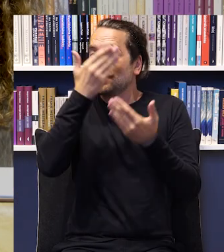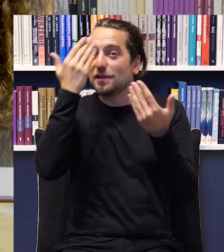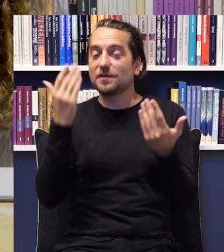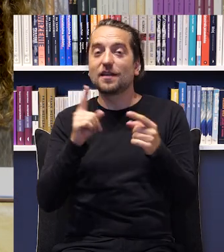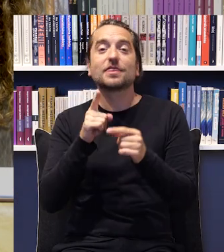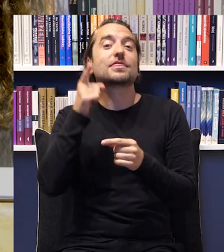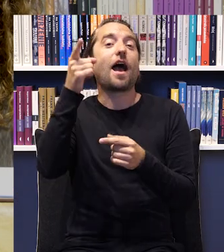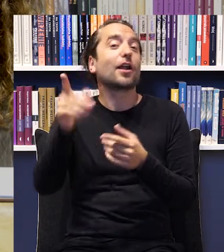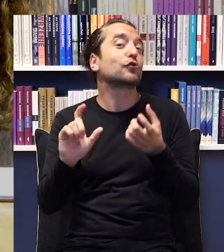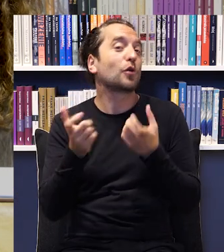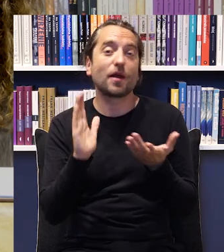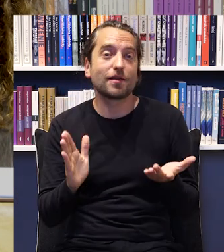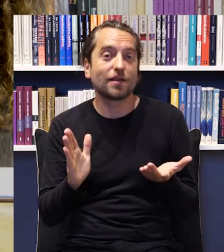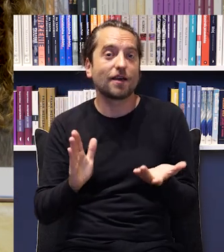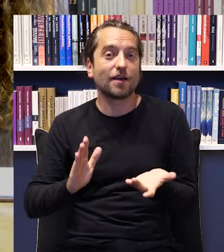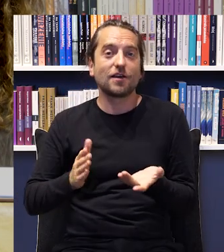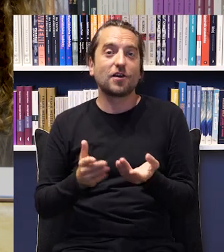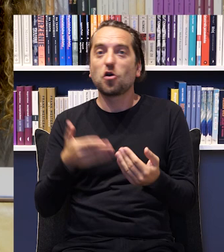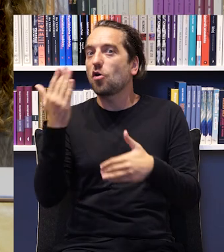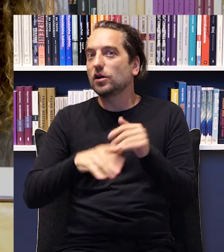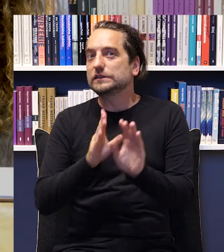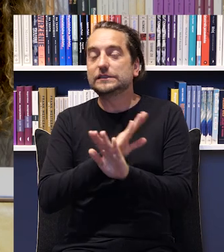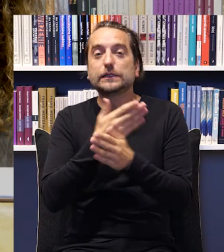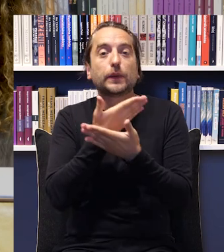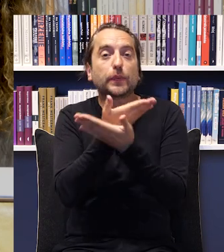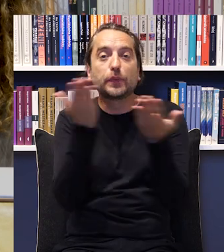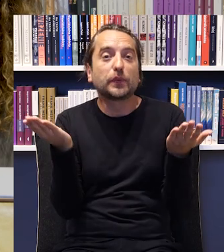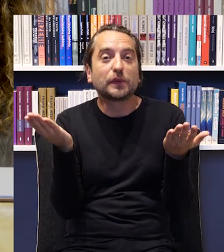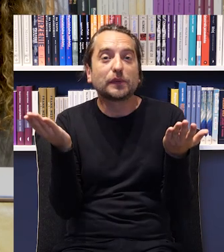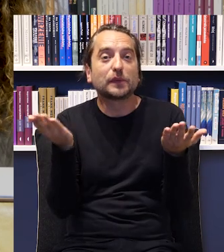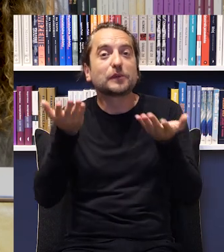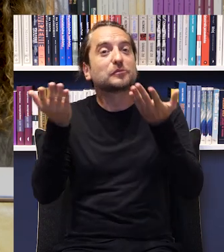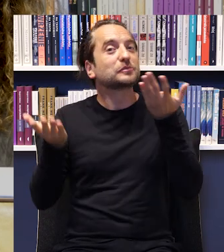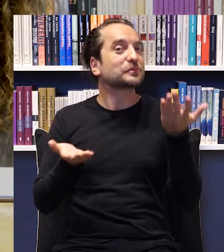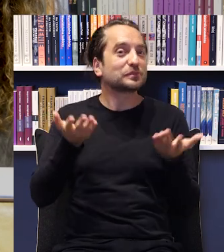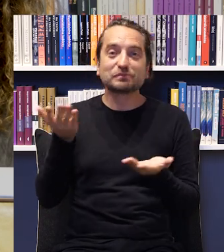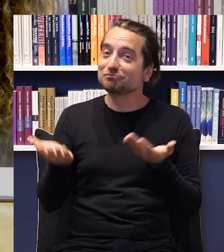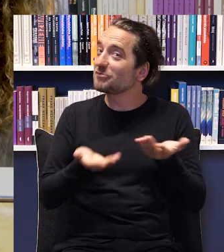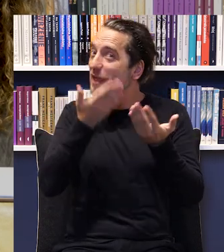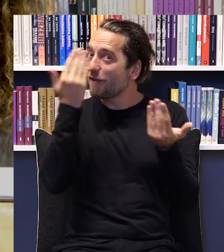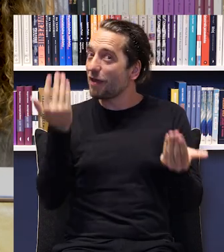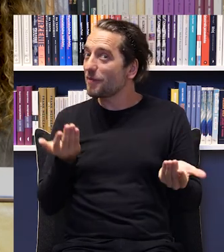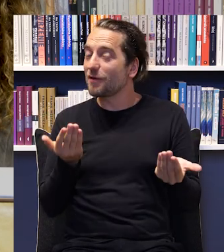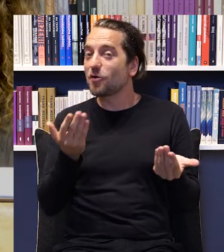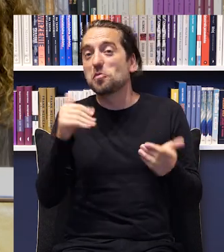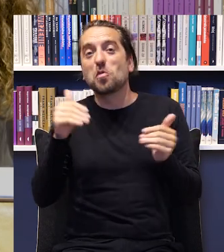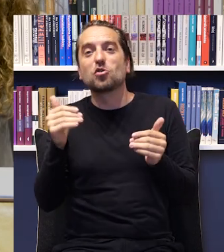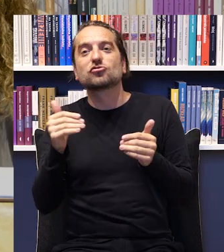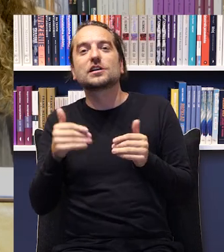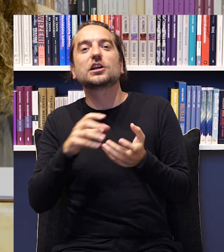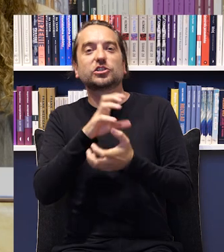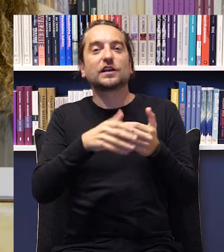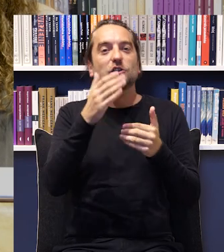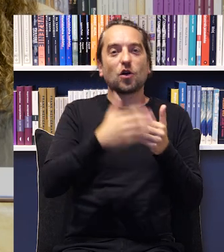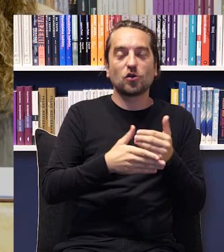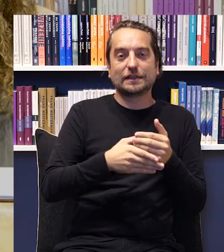świata, jakby nic już więcej nie będzie, jakby niczego nie będzie, tylko to też może być coś w stylu koniec